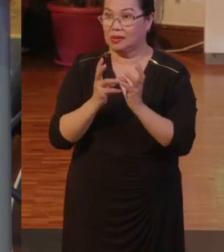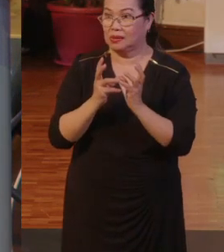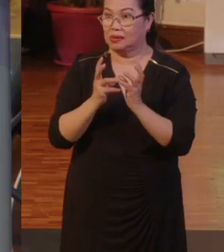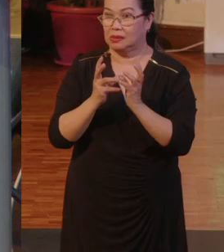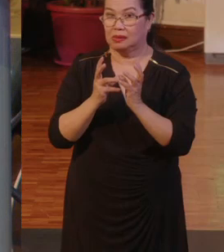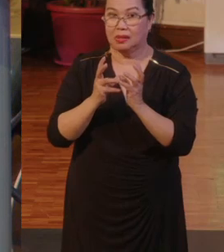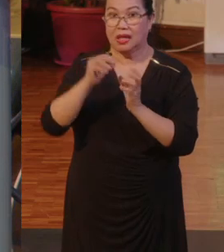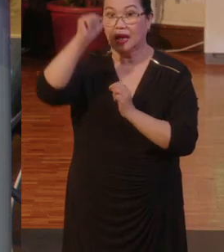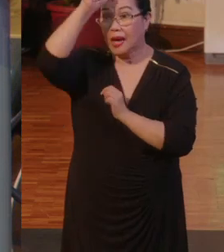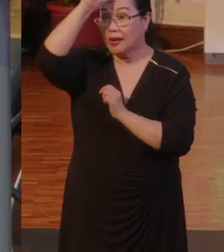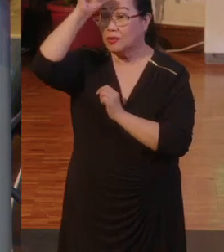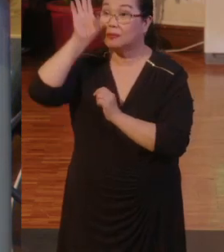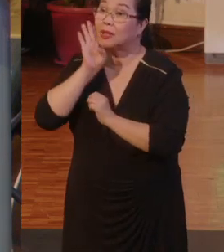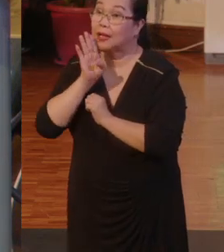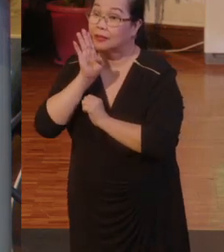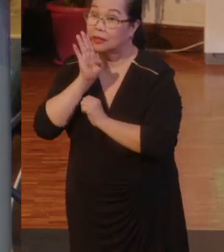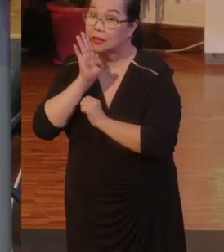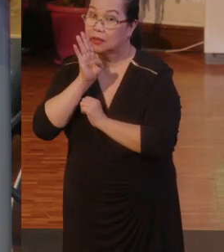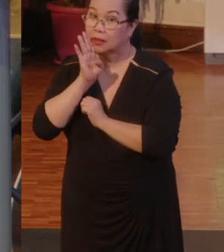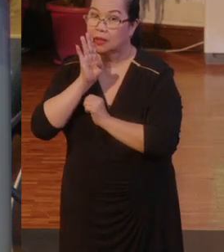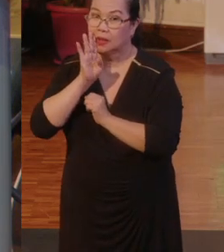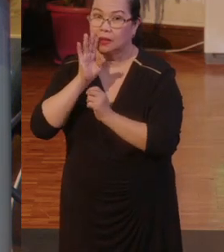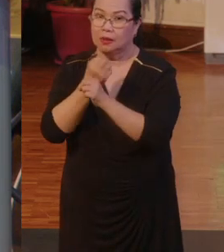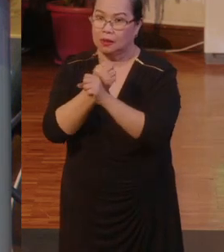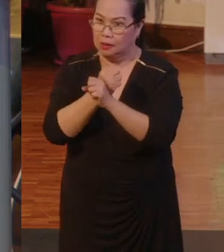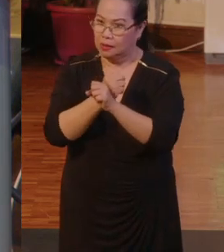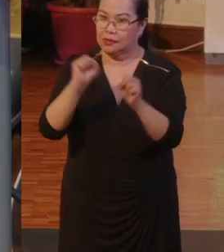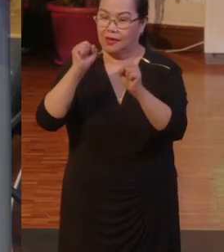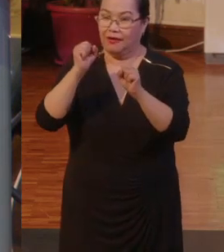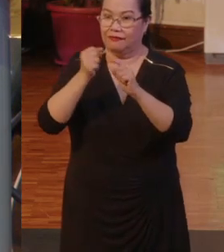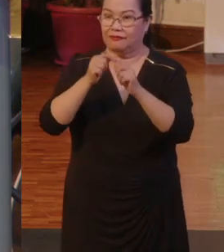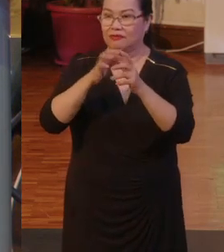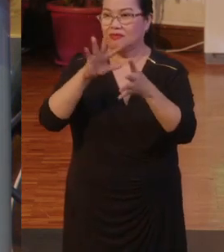did in the midst of it, and afterward I brought you out."